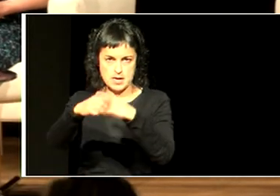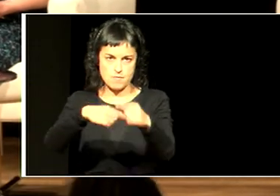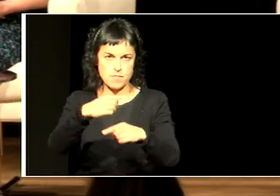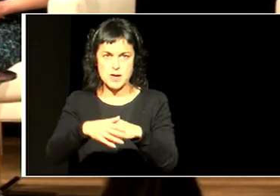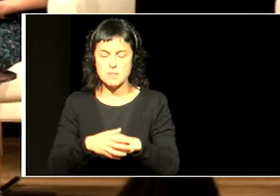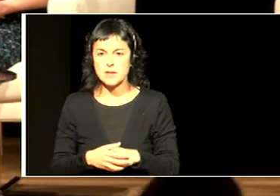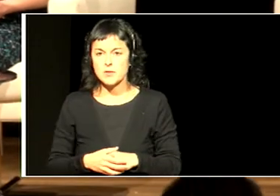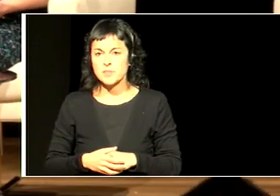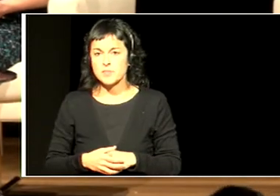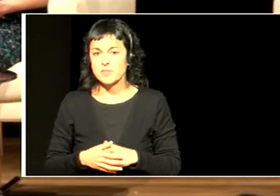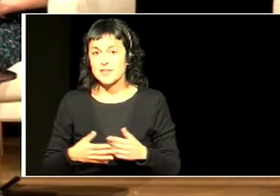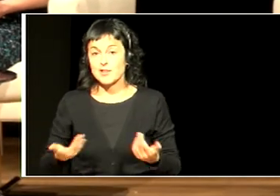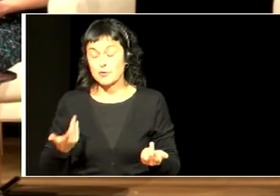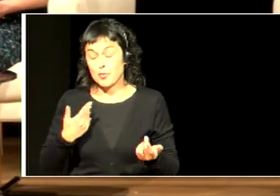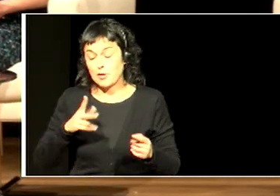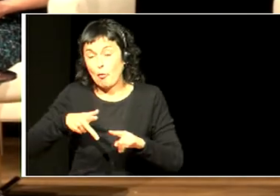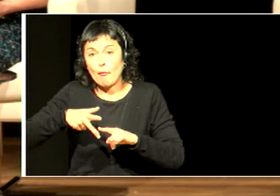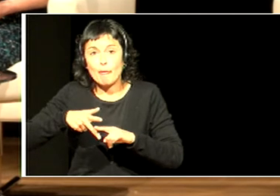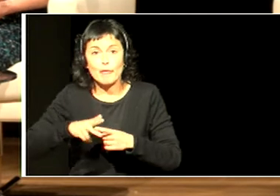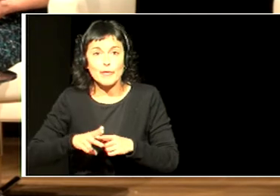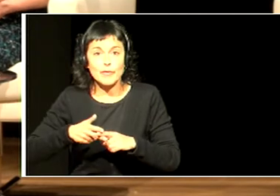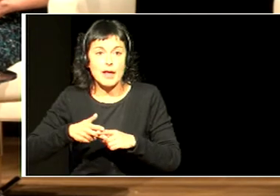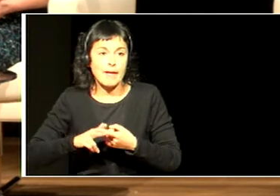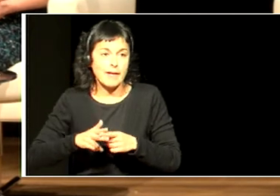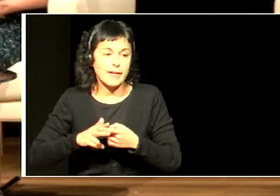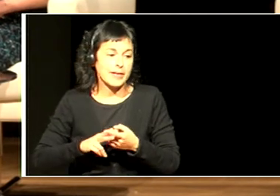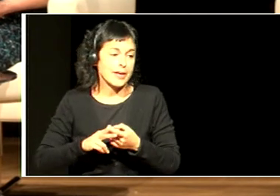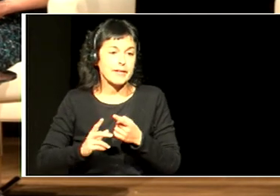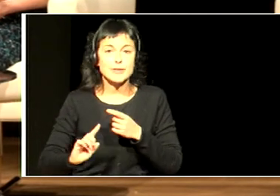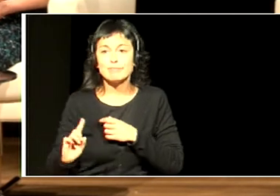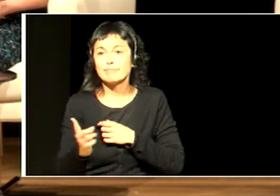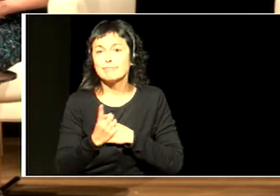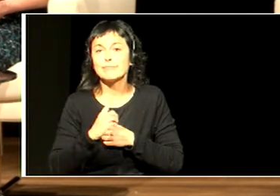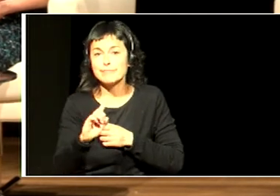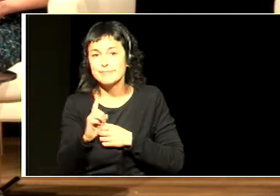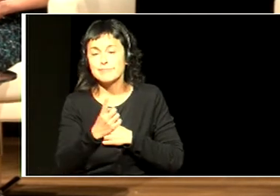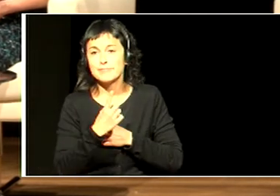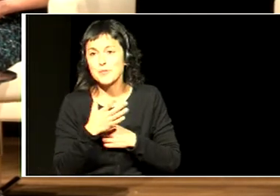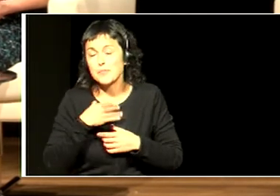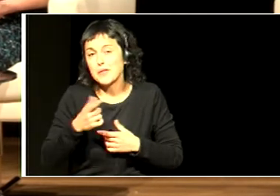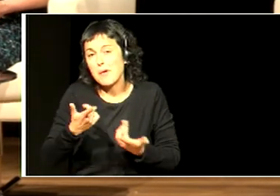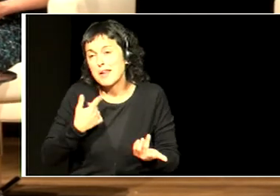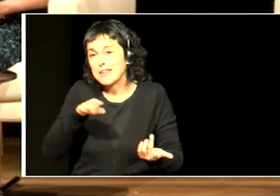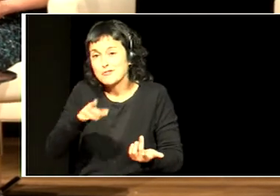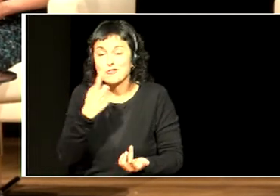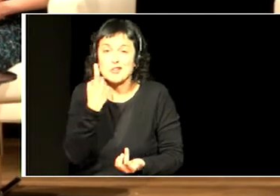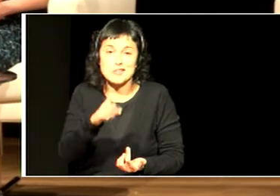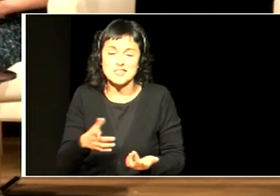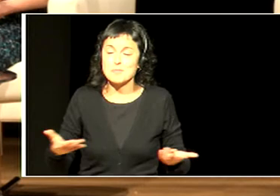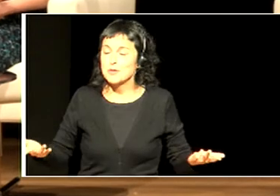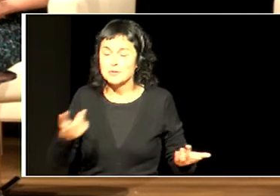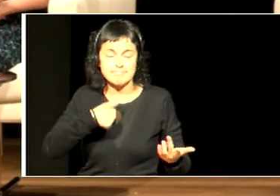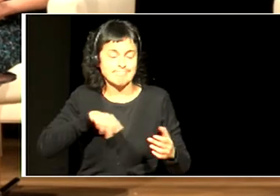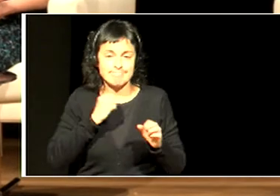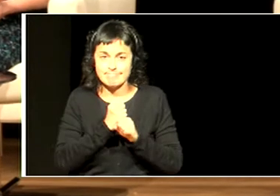hurbiltzen direnak, alako tailerretara, igual dira gutxien behar dutena, baina, bueno, eske, ez lo que hai. Horretan lan egiten